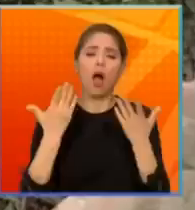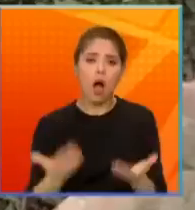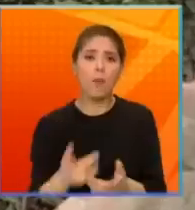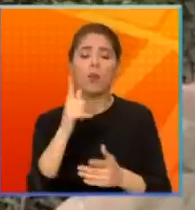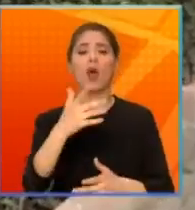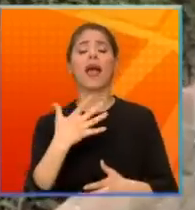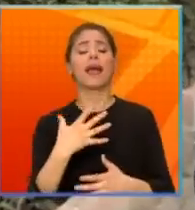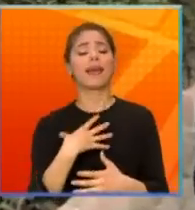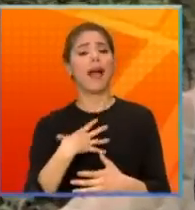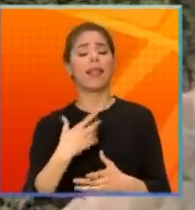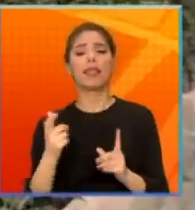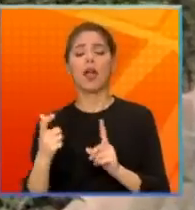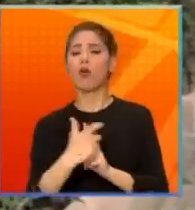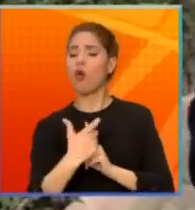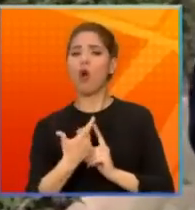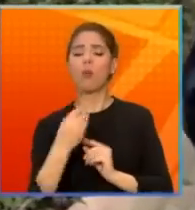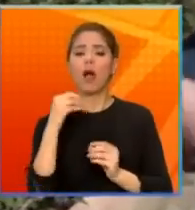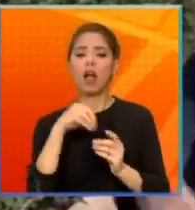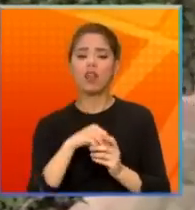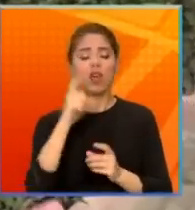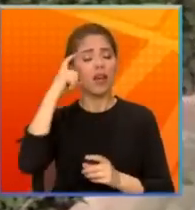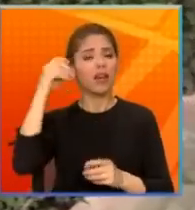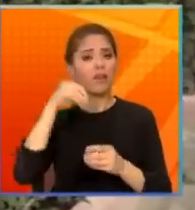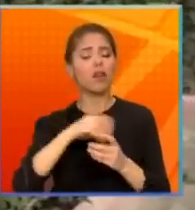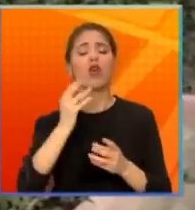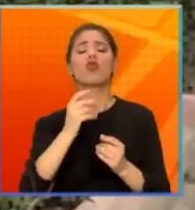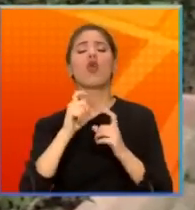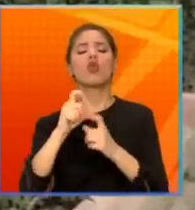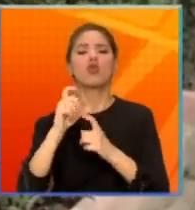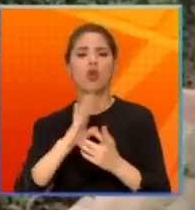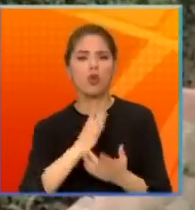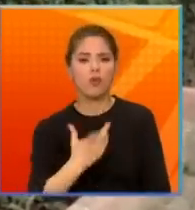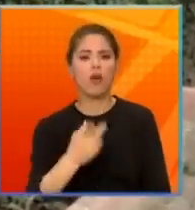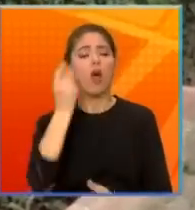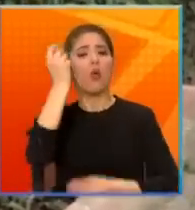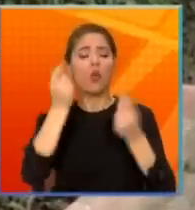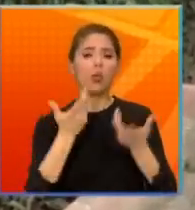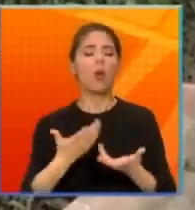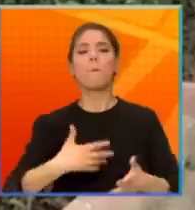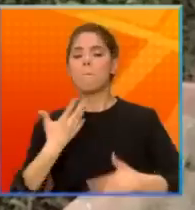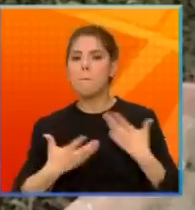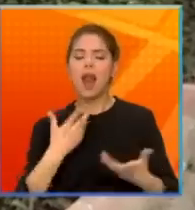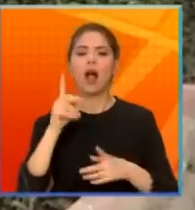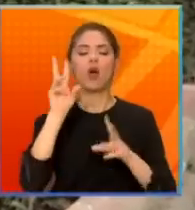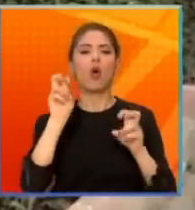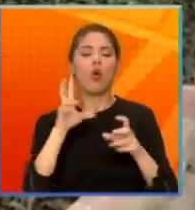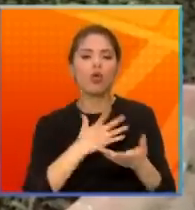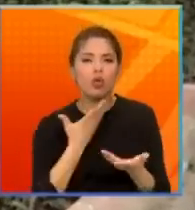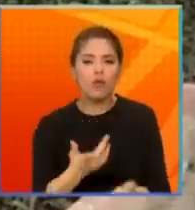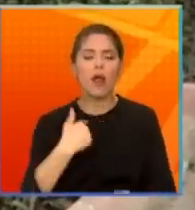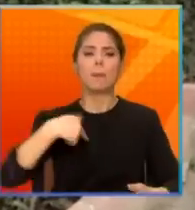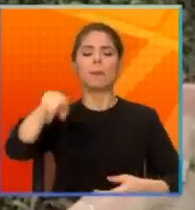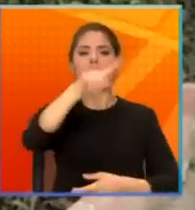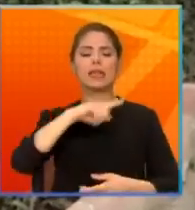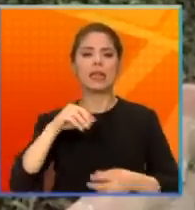önemlisi kişisel tedbirlerimizi almak ve akıllarda pek çok soru var. Aslında unuttuklarımız ve merak ettiklerimiz var. Biz sizler